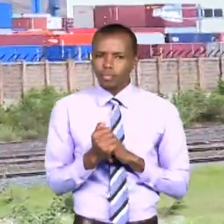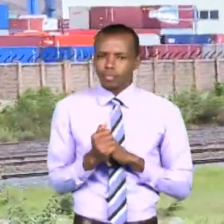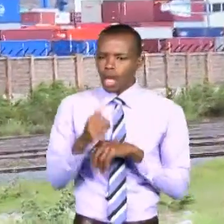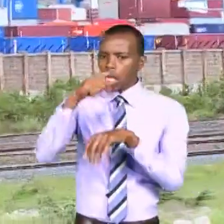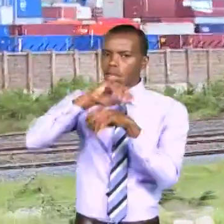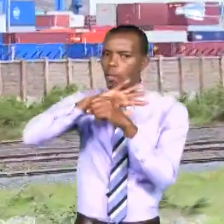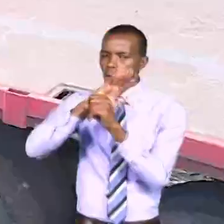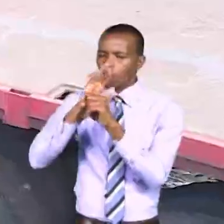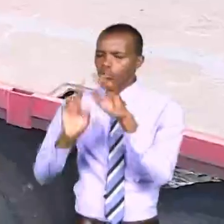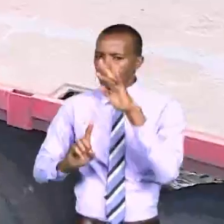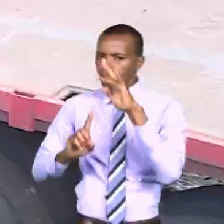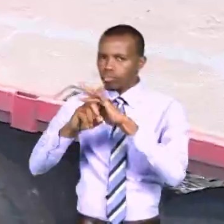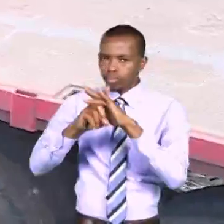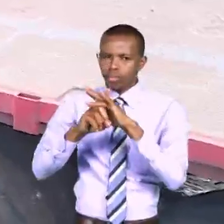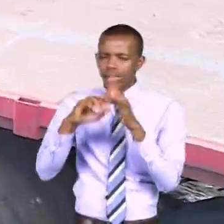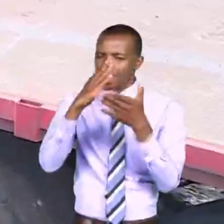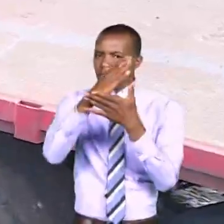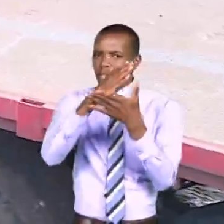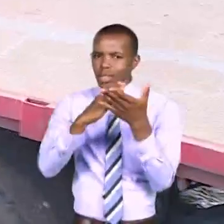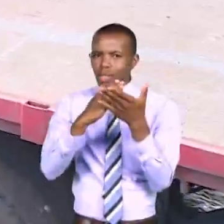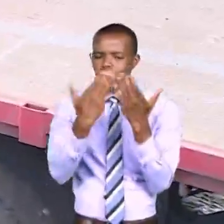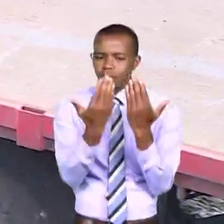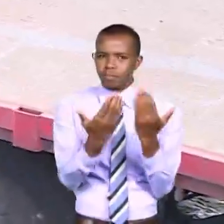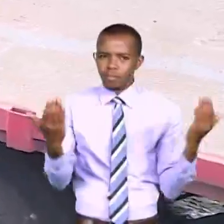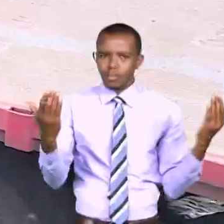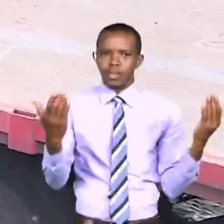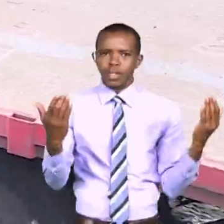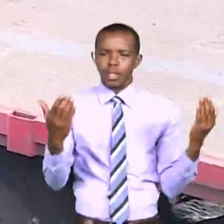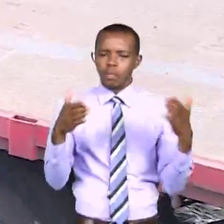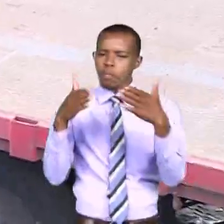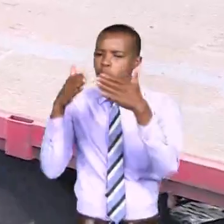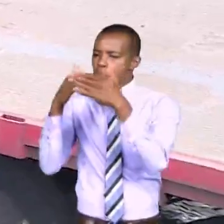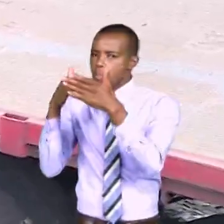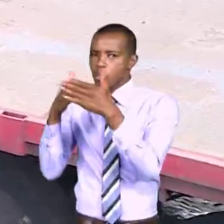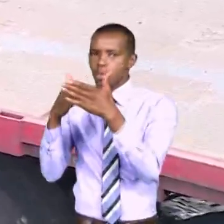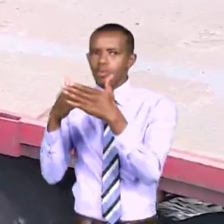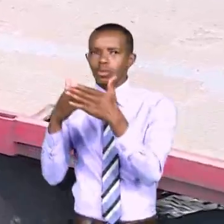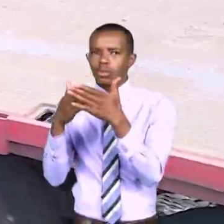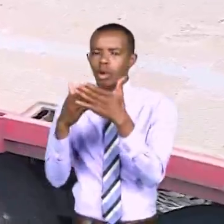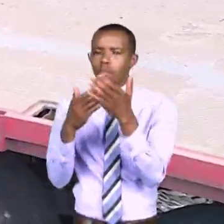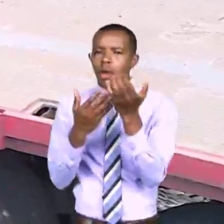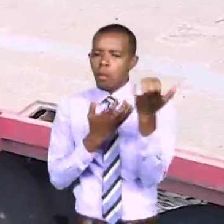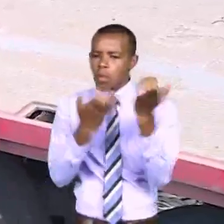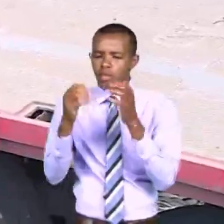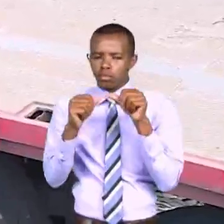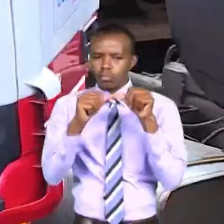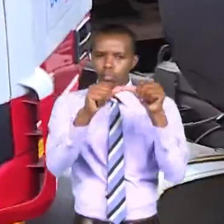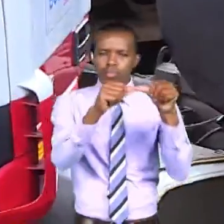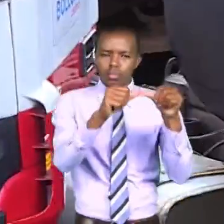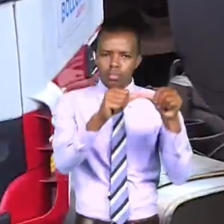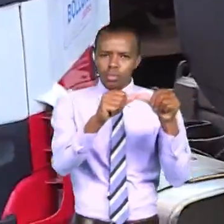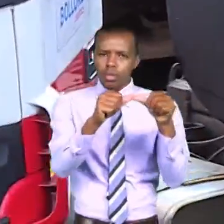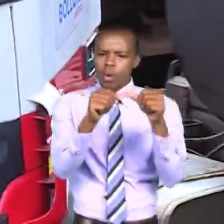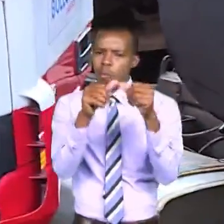kwa janga la corona, kumetokea baadhi ya mambo ambayo yamekuwa yakiwazuilia kuweza kuendeleza kazi kama kawaida. Kumekuwa